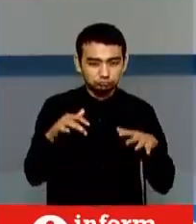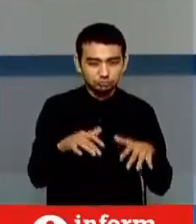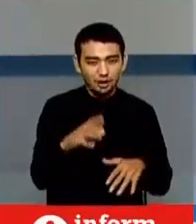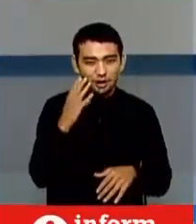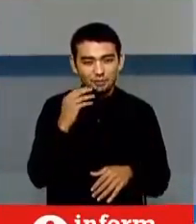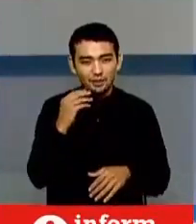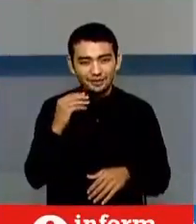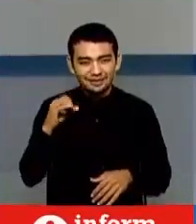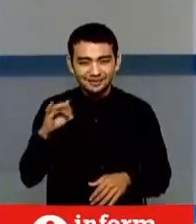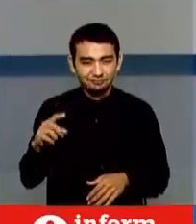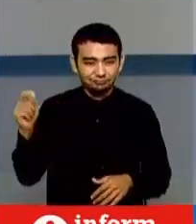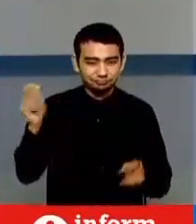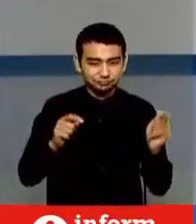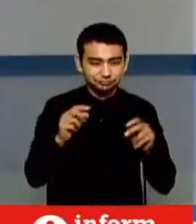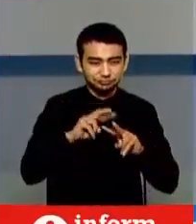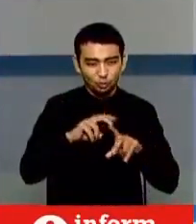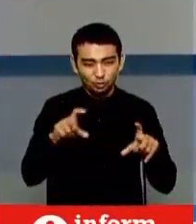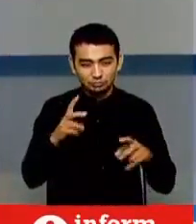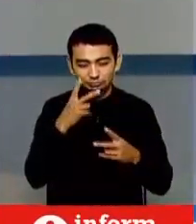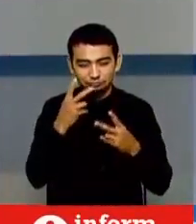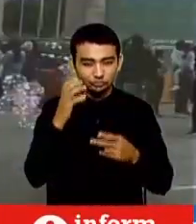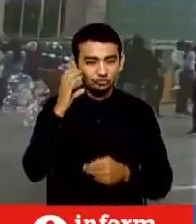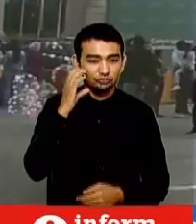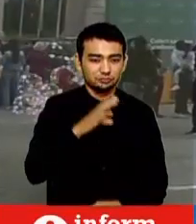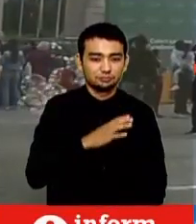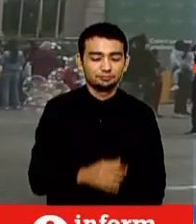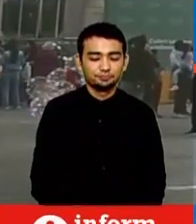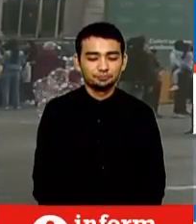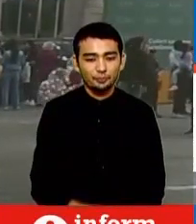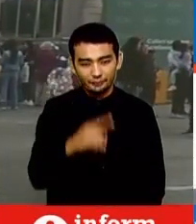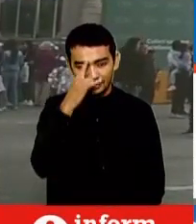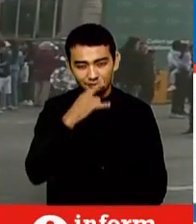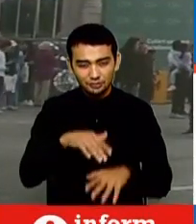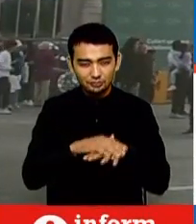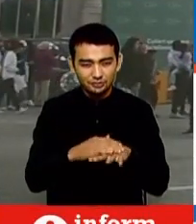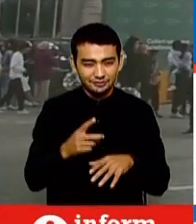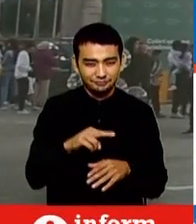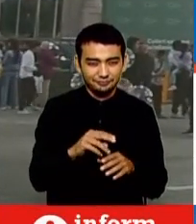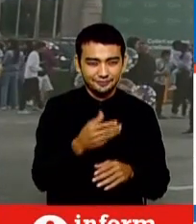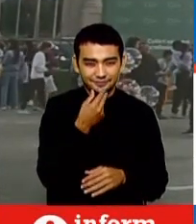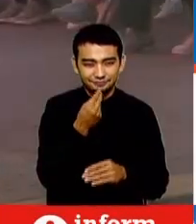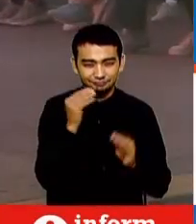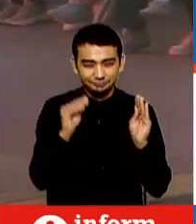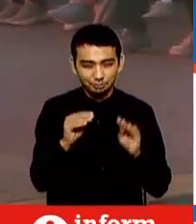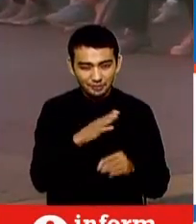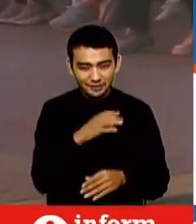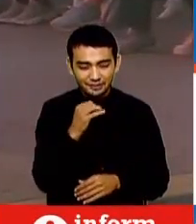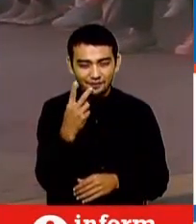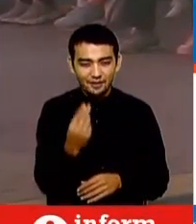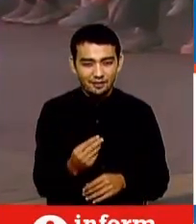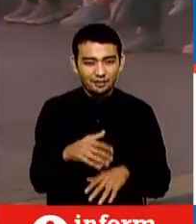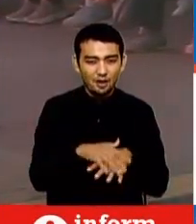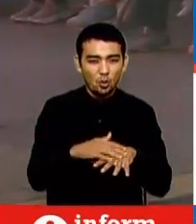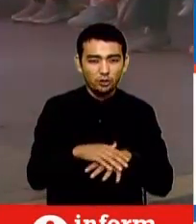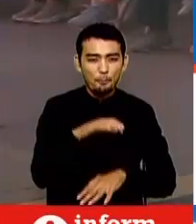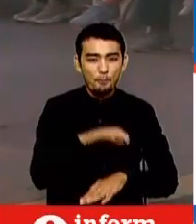өнер жұлдыздарының кешін тапжылмай тыңдады. Қазақ халқына мың алғыс стелласының алаңында өткізілген шараға екі күн бойы халық көп